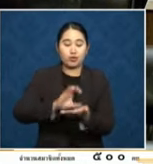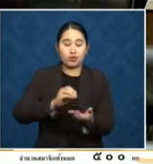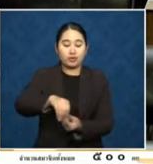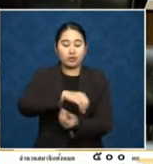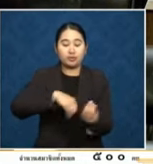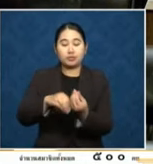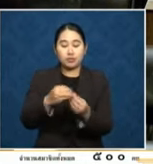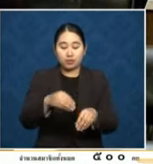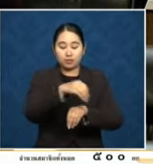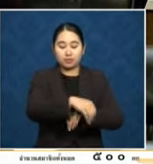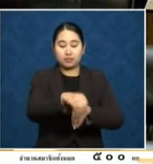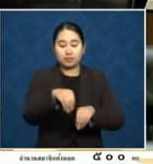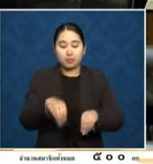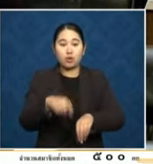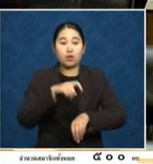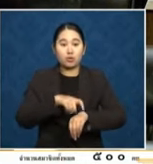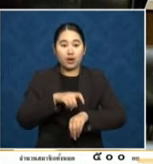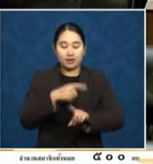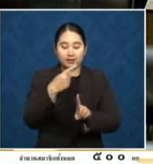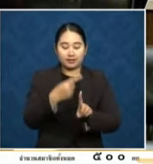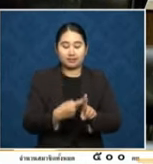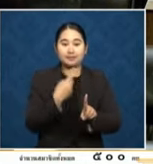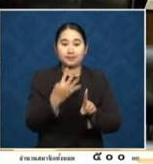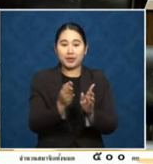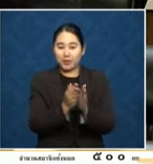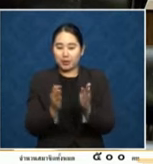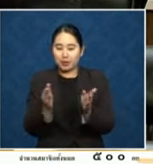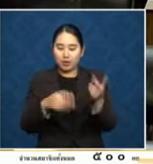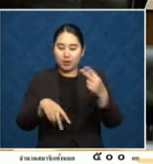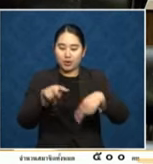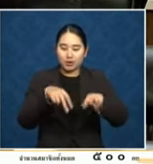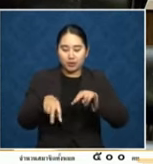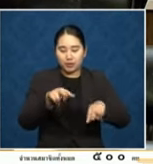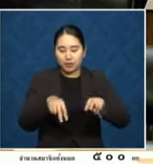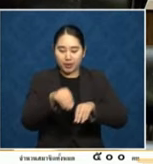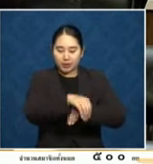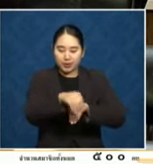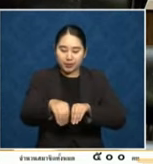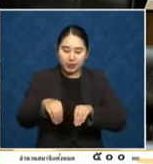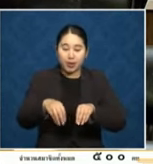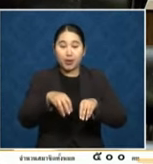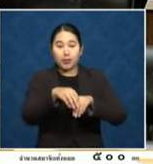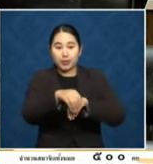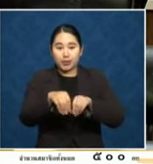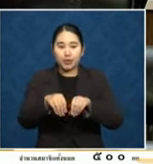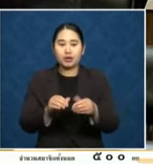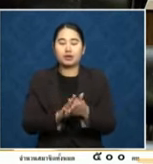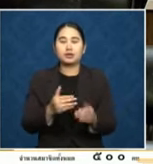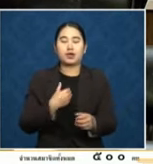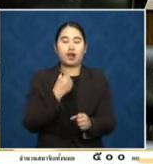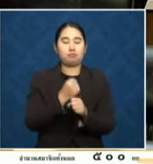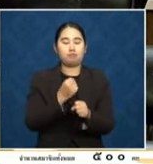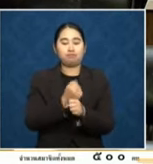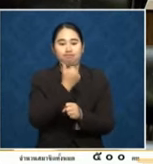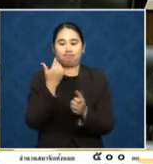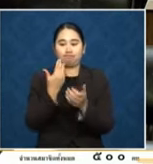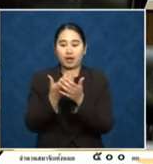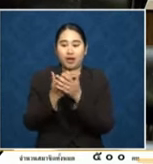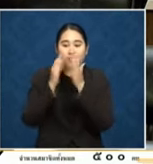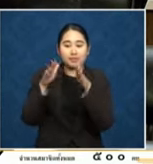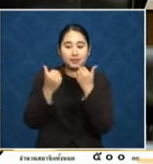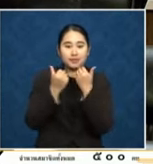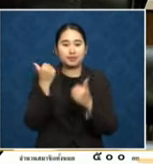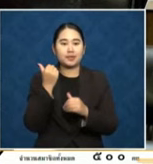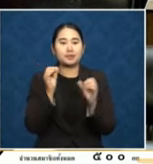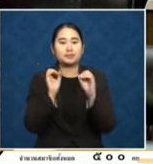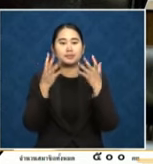องเกษตรกรจะต้องใช้ระยะเวลาถึง4เดือนในการดูแลแล้วพี่น้องเกษตรกรไม่สามารถไปทำไปหารายได้อย่างอื่นเลยนะคะท่านประ